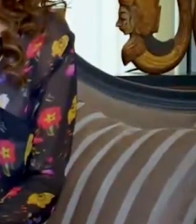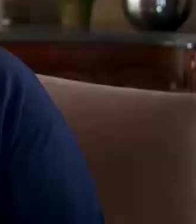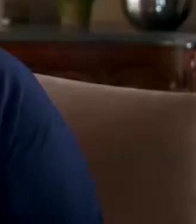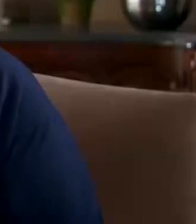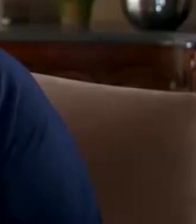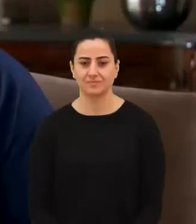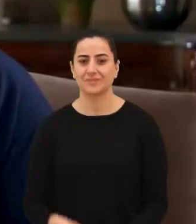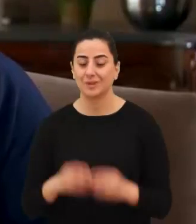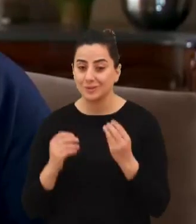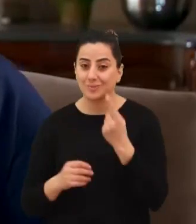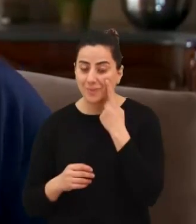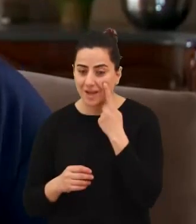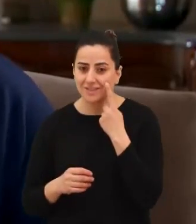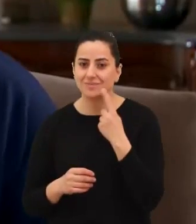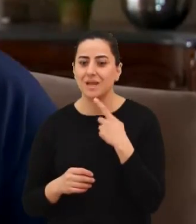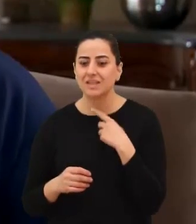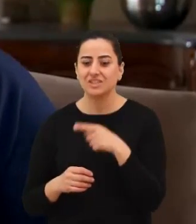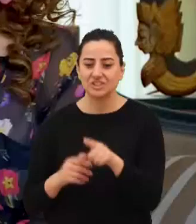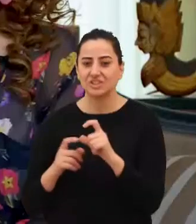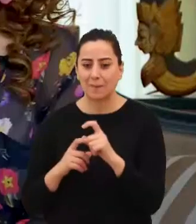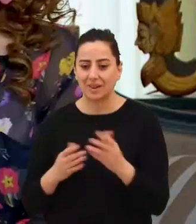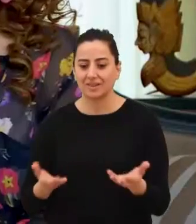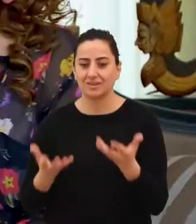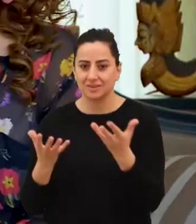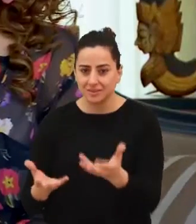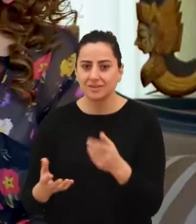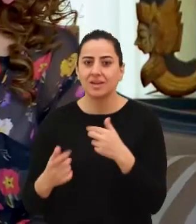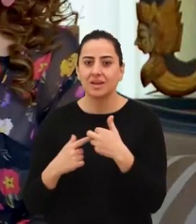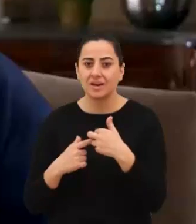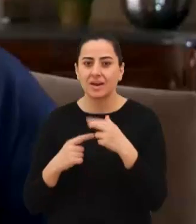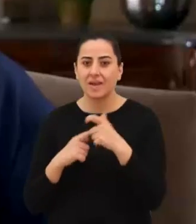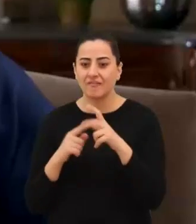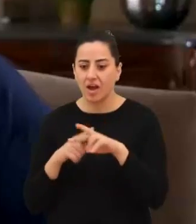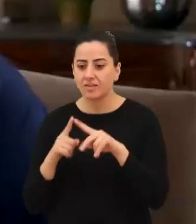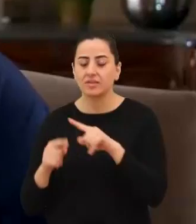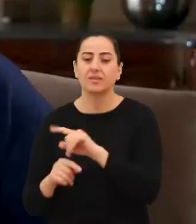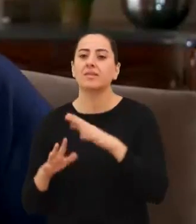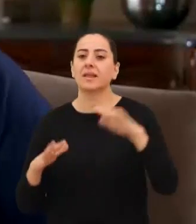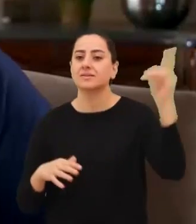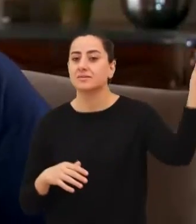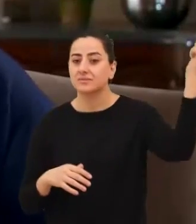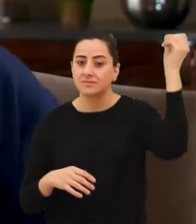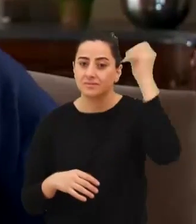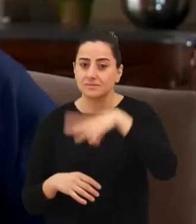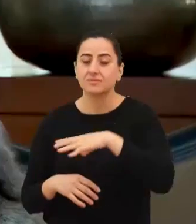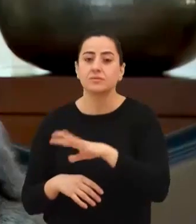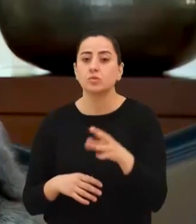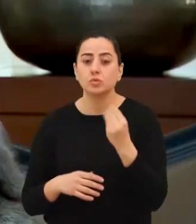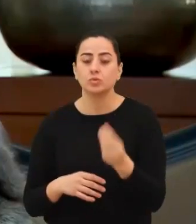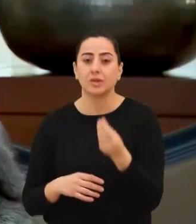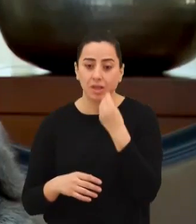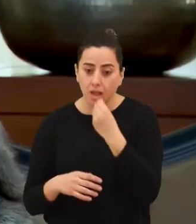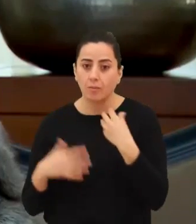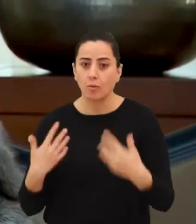Çocuğum, bak sana loğusa şerbeti getirdim. Bu revani de ta Denizli'den geldi özel olarak. Haşhaşlı revani.